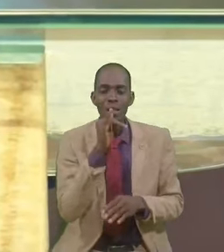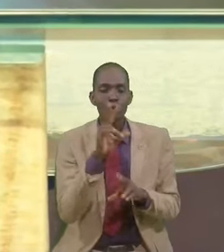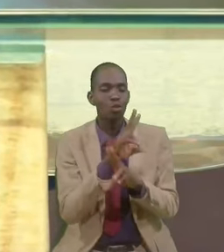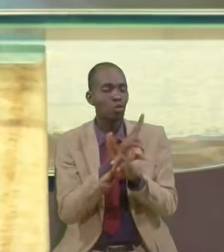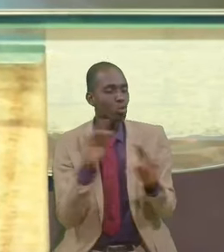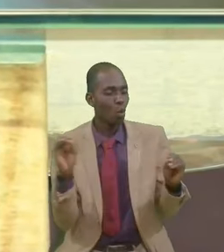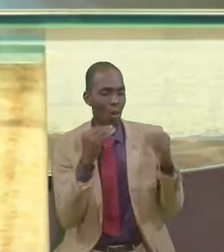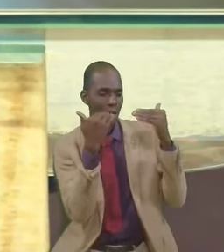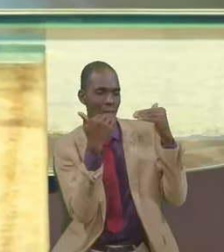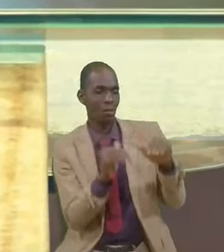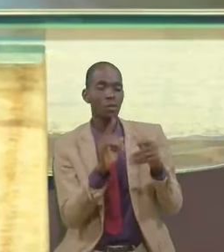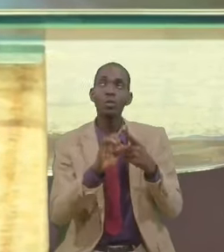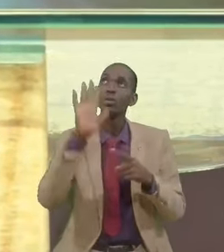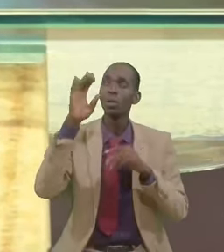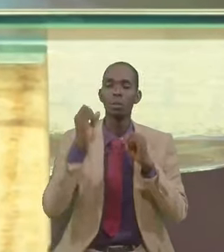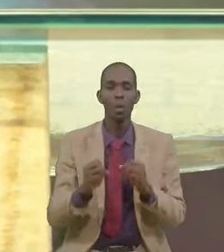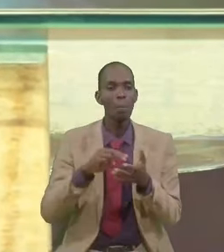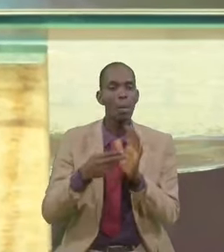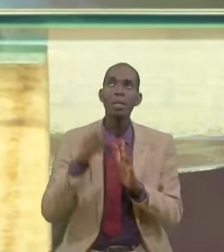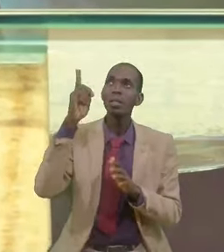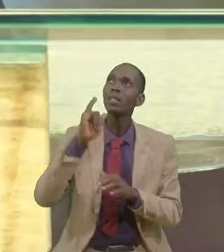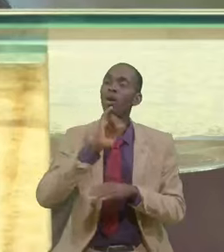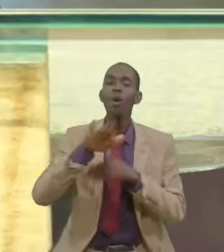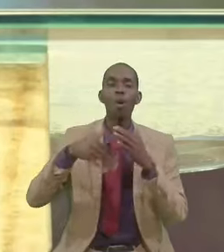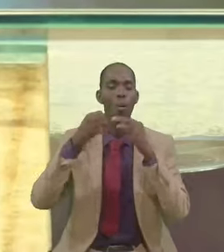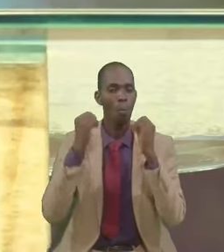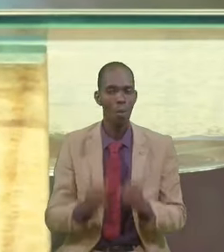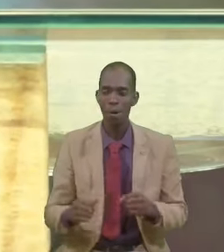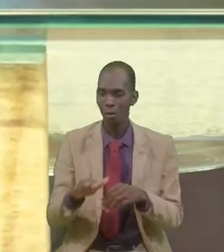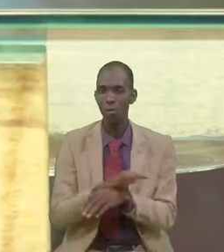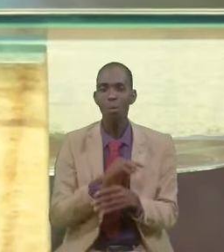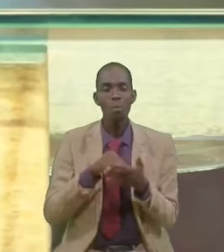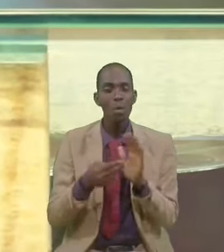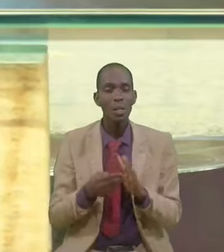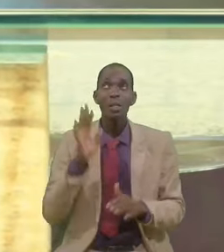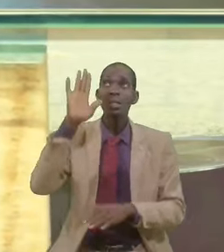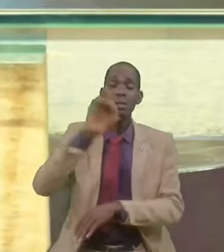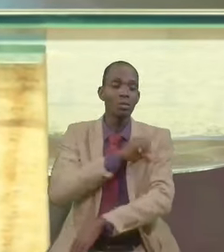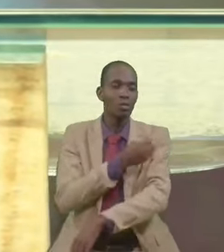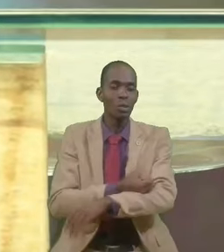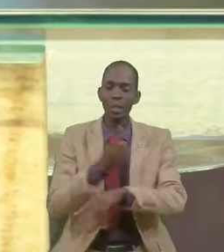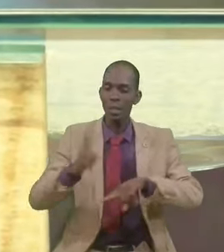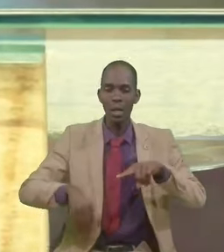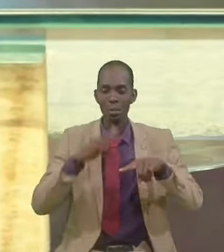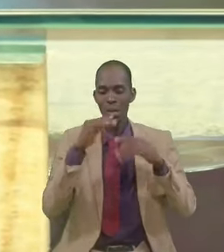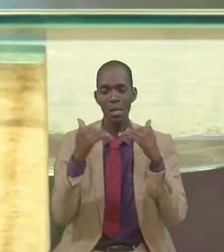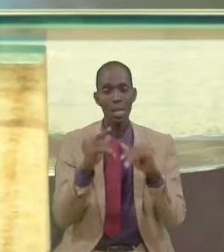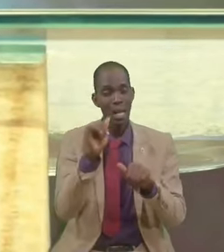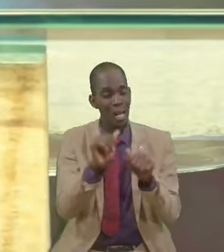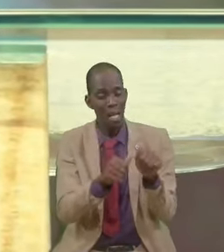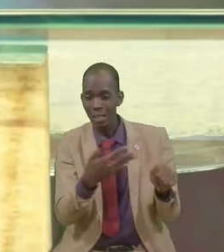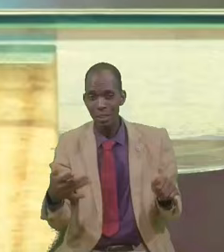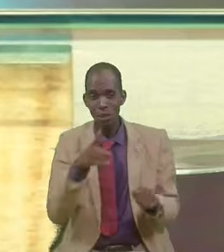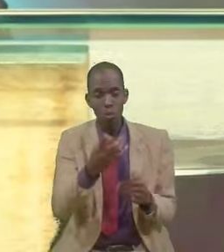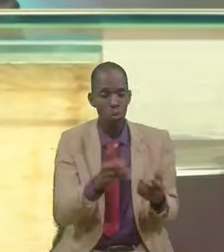limite à sa puissance. Il est le Tout-Puissant. Cela veut dire qu'il n'y a pas de limite à sa force. Tout ce que vous pouvez